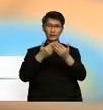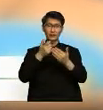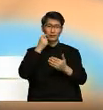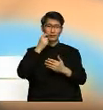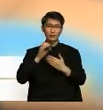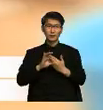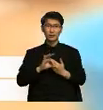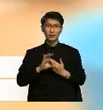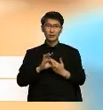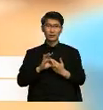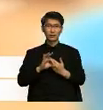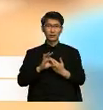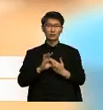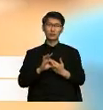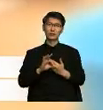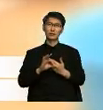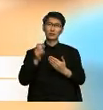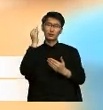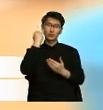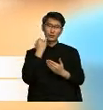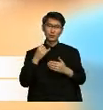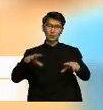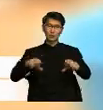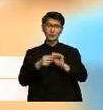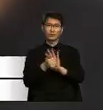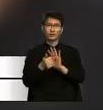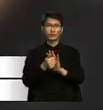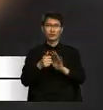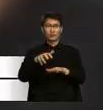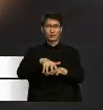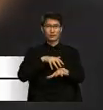못한다면 부처 간 벽을 넘어 청소년 통합 지원